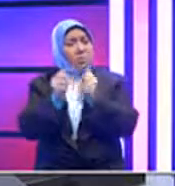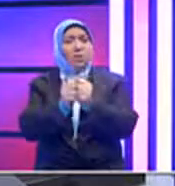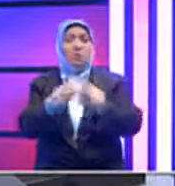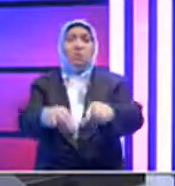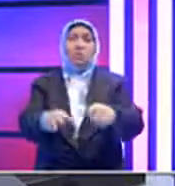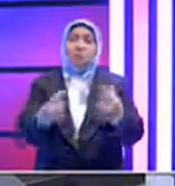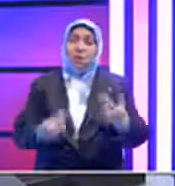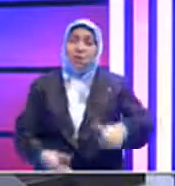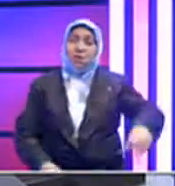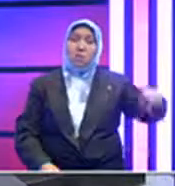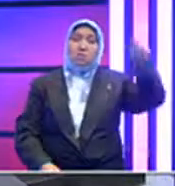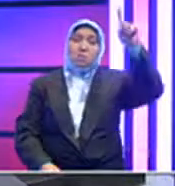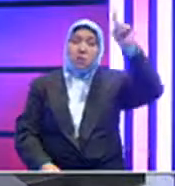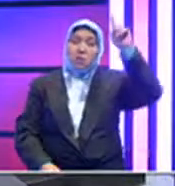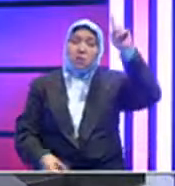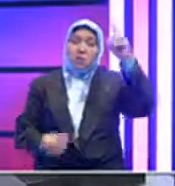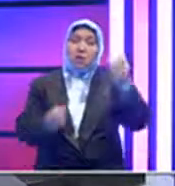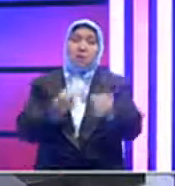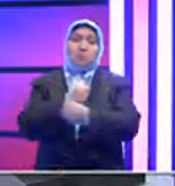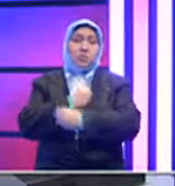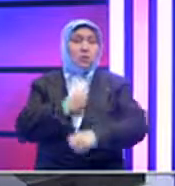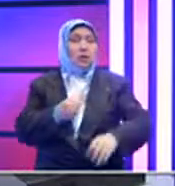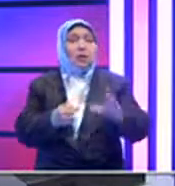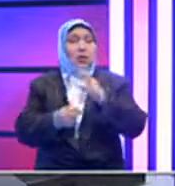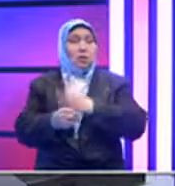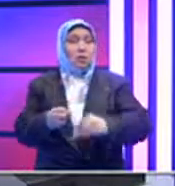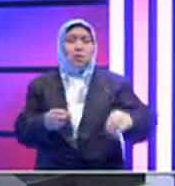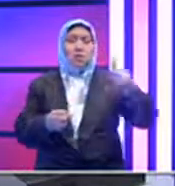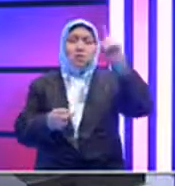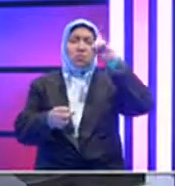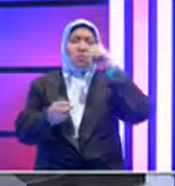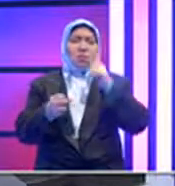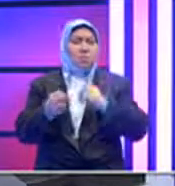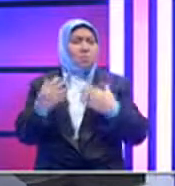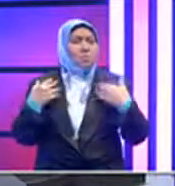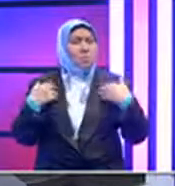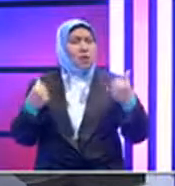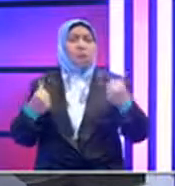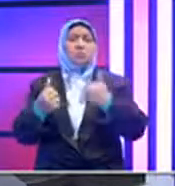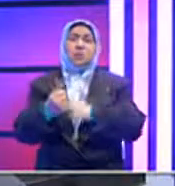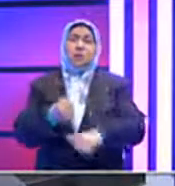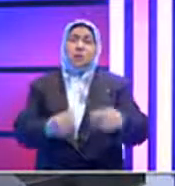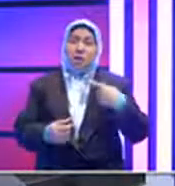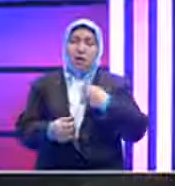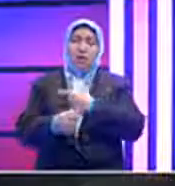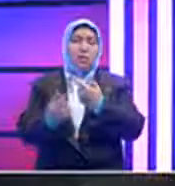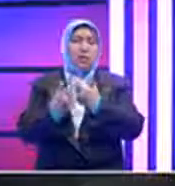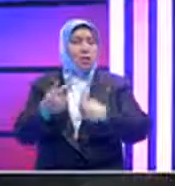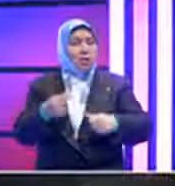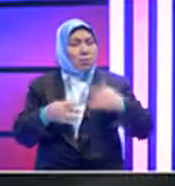Alquran Ya Allah hamba Rohimin Amin na'udzubika Minal boros well junun wall juga muhyina